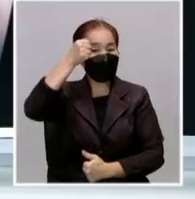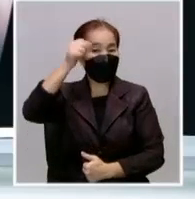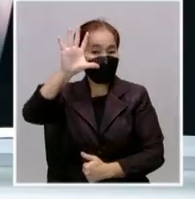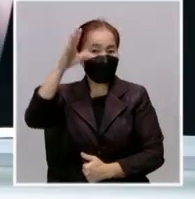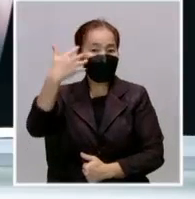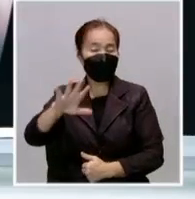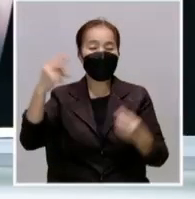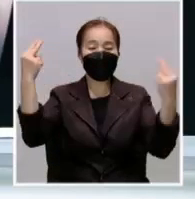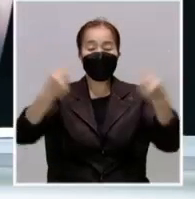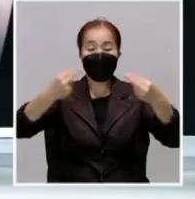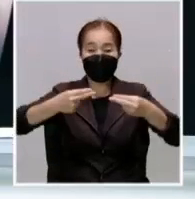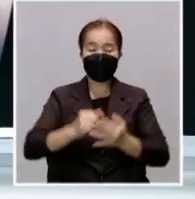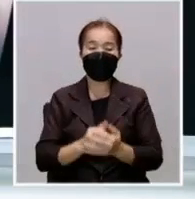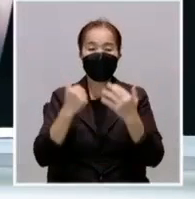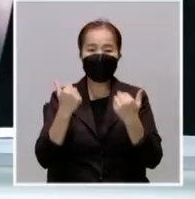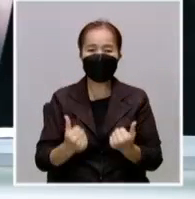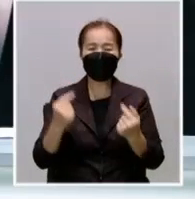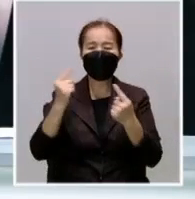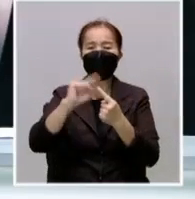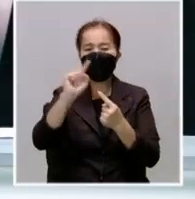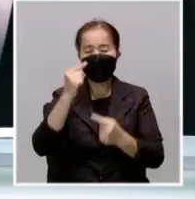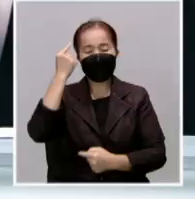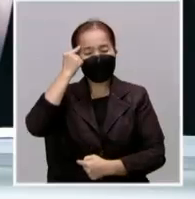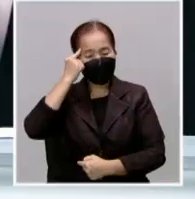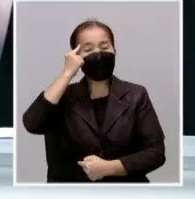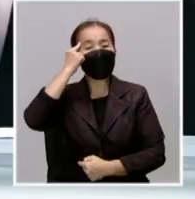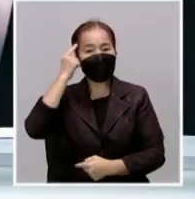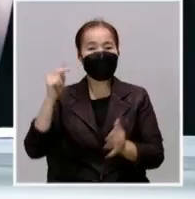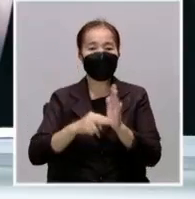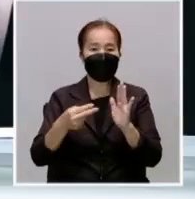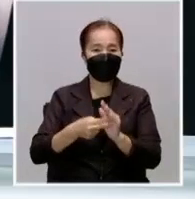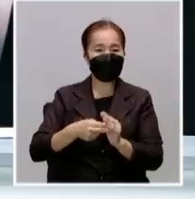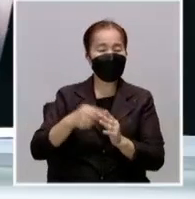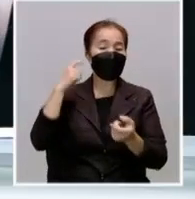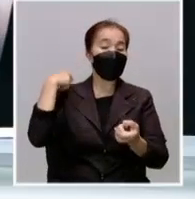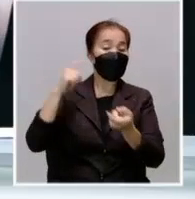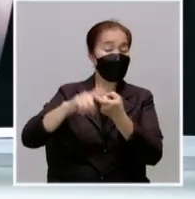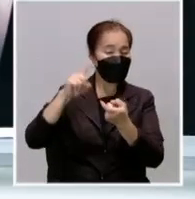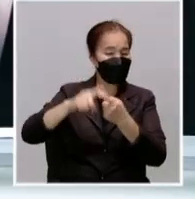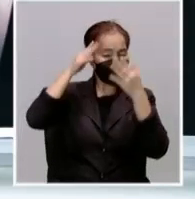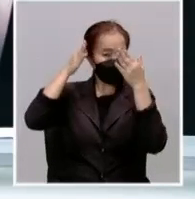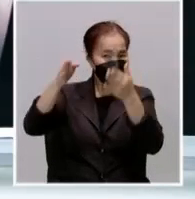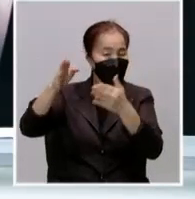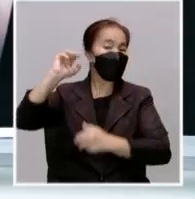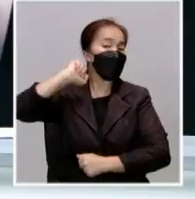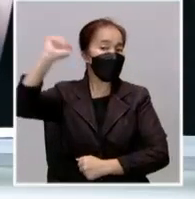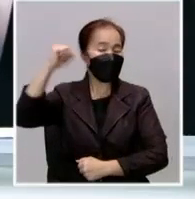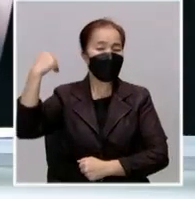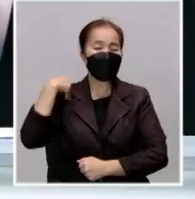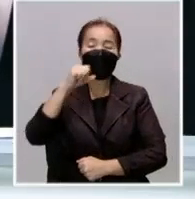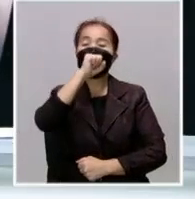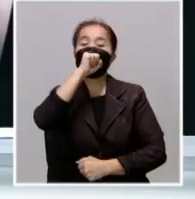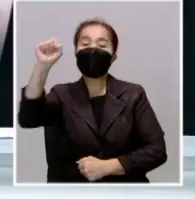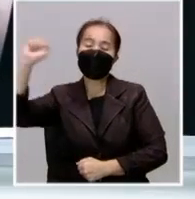ครับซึ่งล่าสุดนี้เนี่ยทางฝั่งของยูเครนอ้างว่ารัสเซียได้ใช้ระเบิดที่เรียกว่าแวคคูมบอมหรือว่าเป็นระเบิดสุญญาก